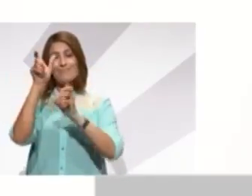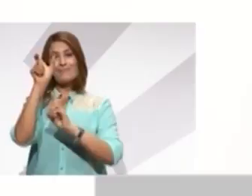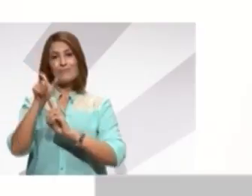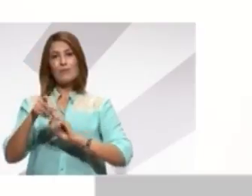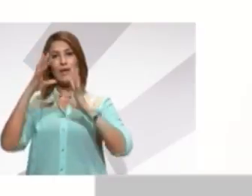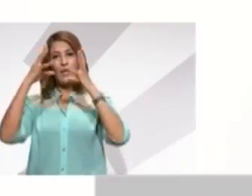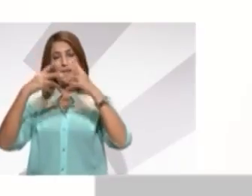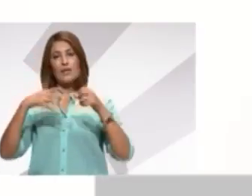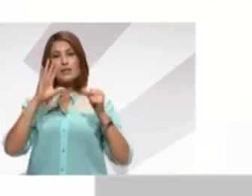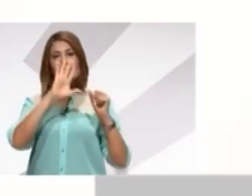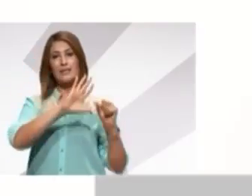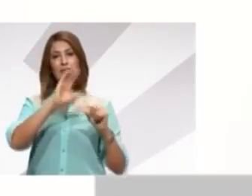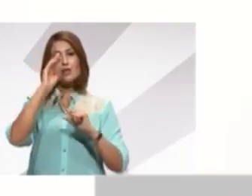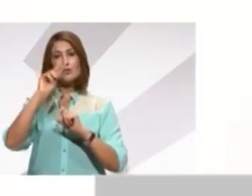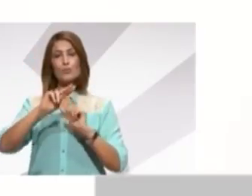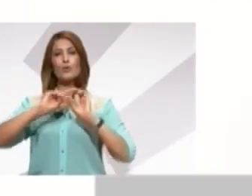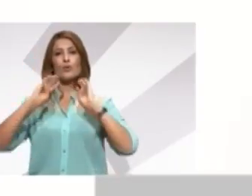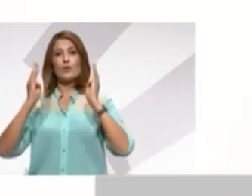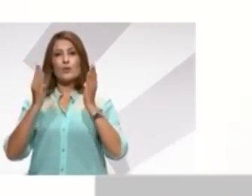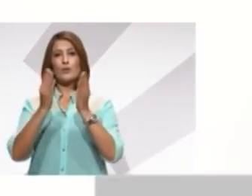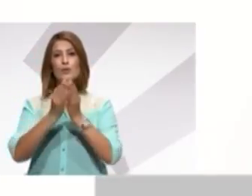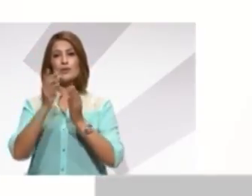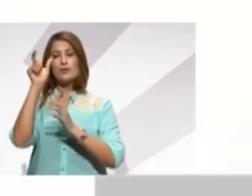الكفاءات حزب اللي